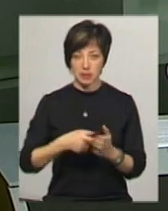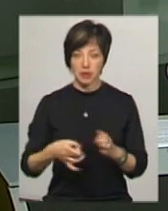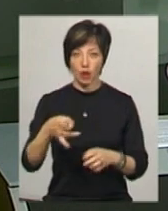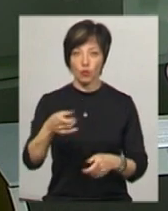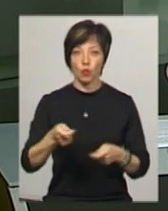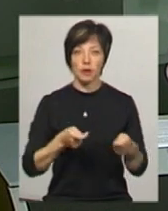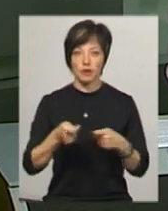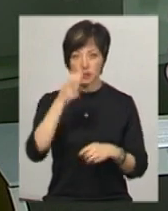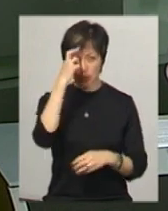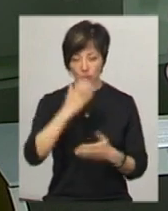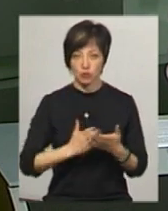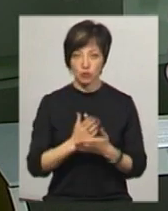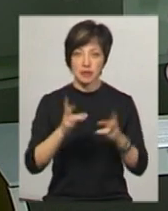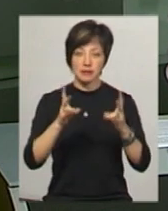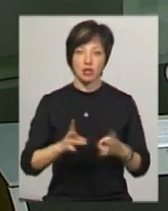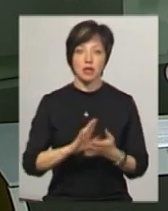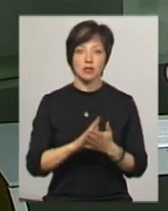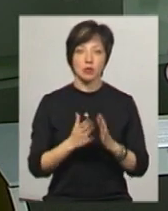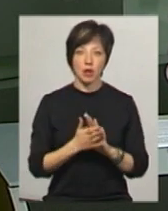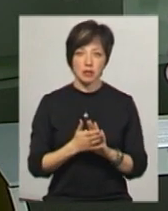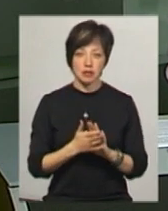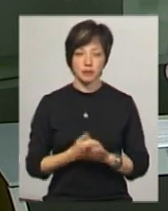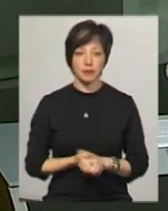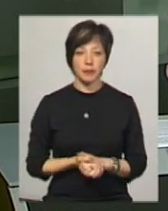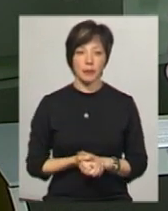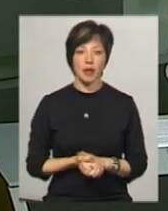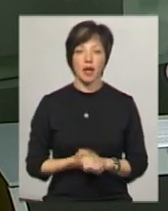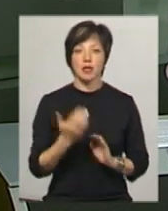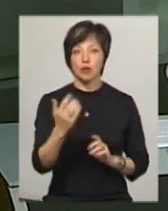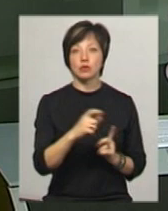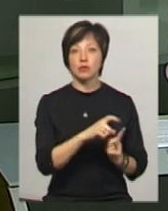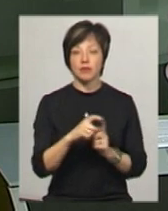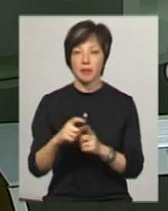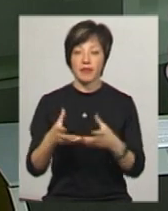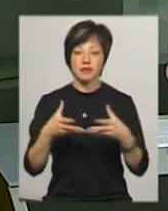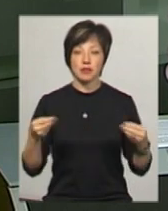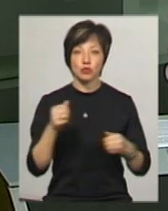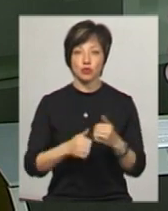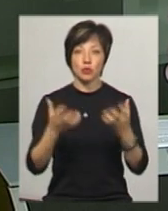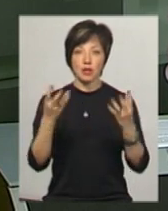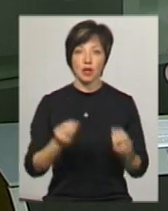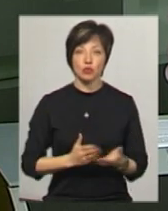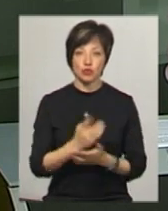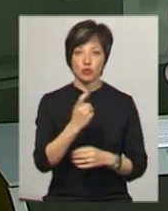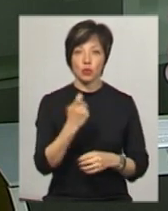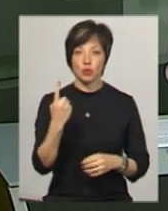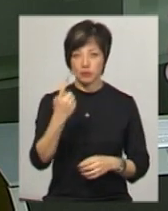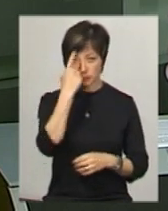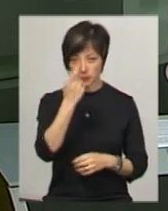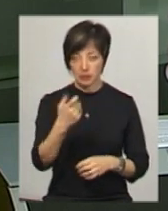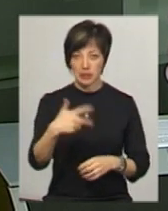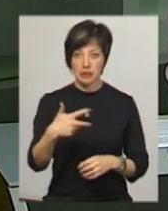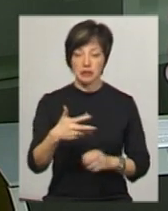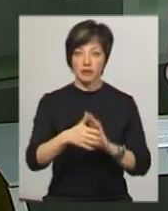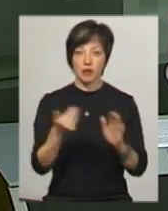міськрайонного управління Держслужби з надзвичайних ситуацій Дмитро Урунов. За його словами, навесні щодня на службу 101 надходять понад 30